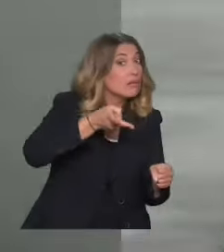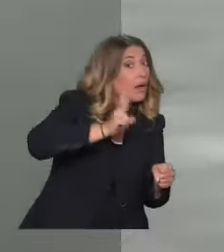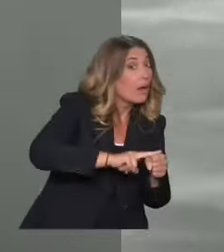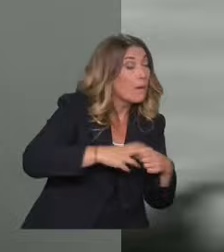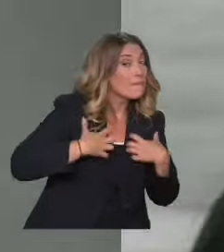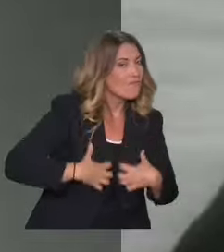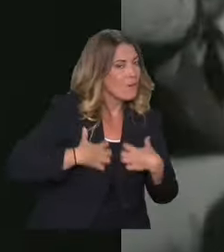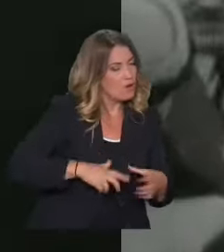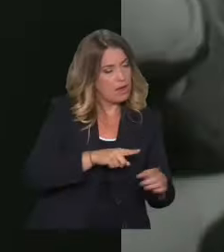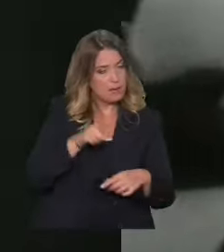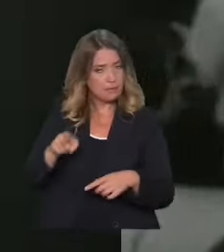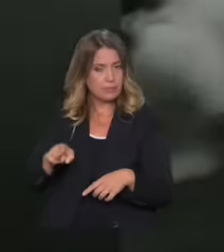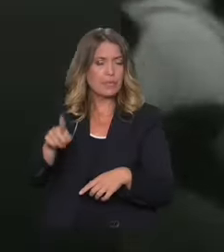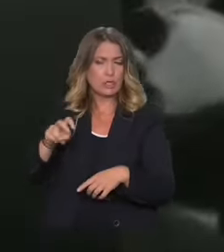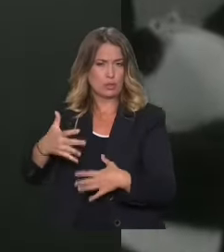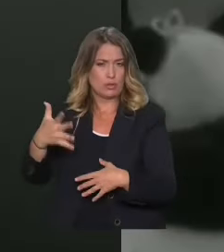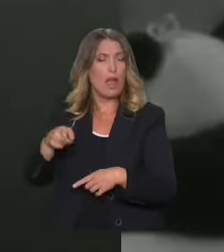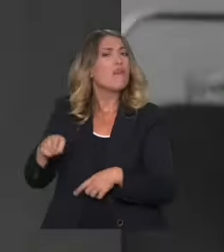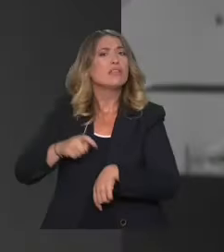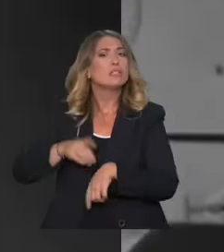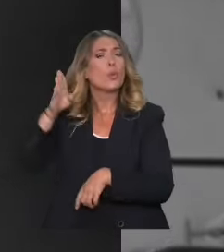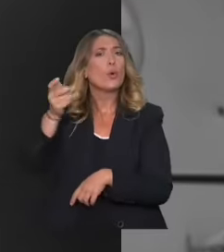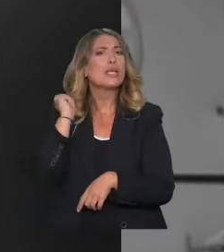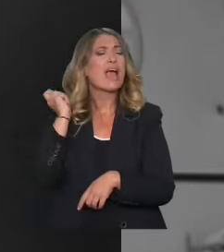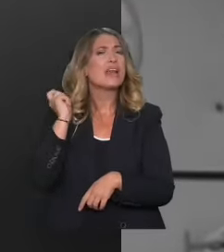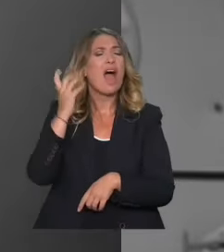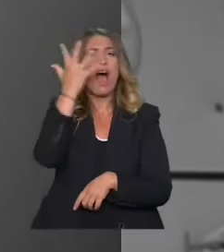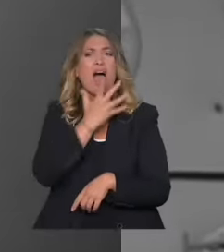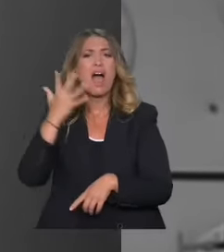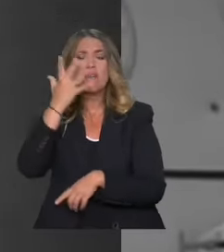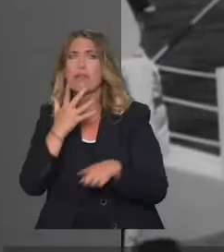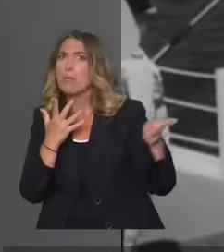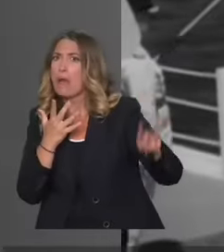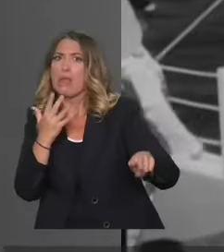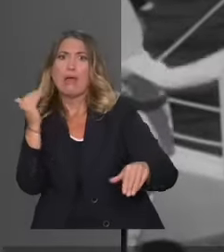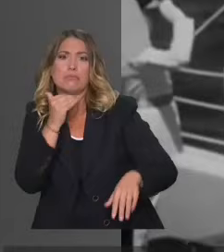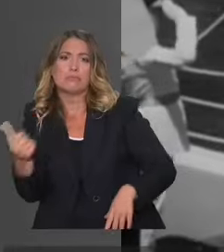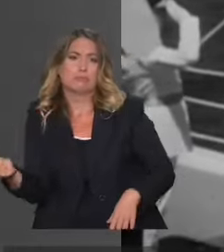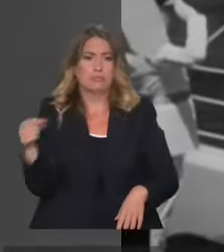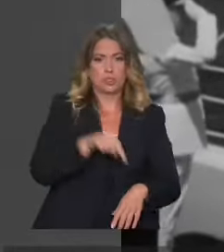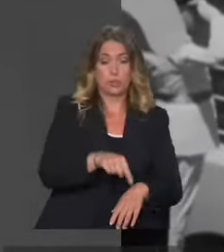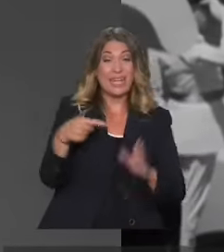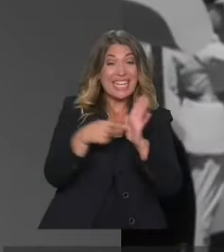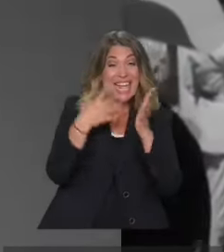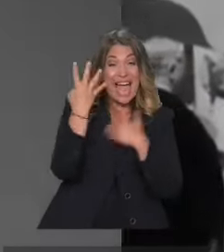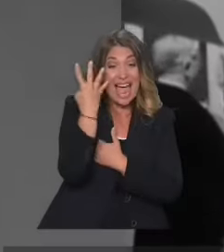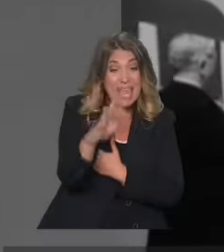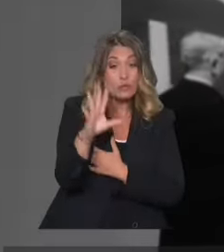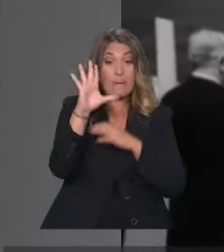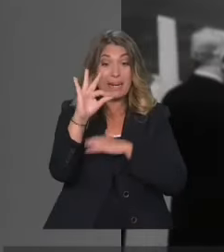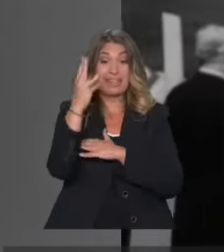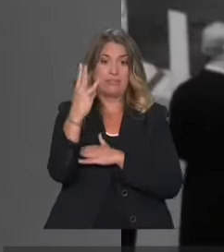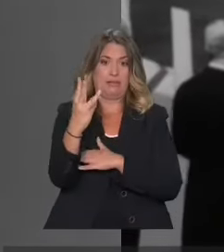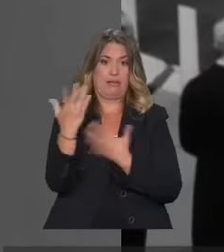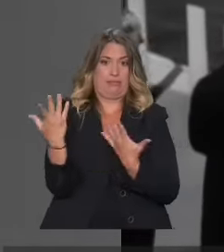πνεύμονες. Βρισκόταν σε επίσημη επίσκεψη στην Κένια και επέστρεψε ως βασίλισσα. In late 1953, she set off on the first of